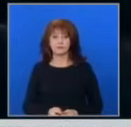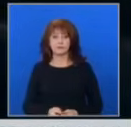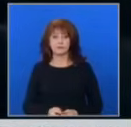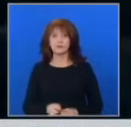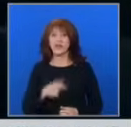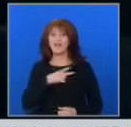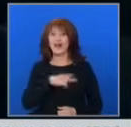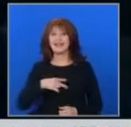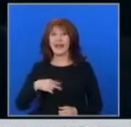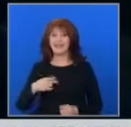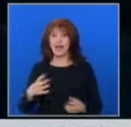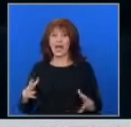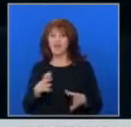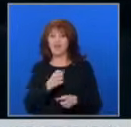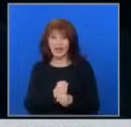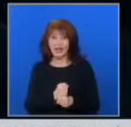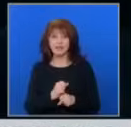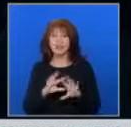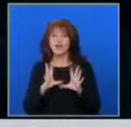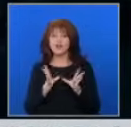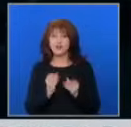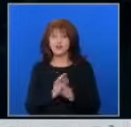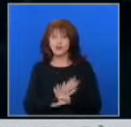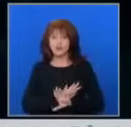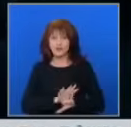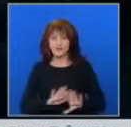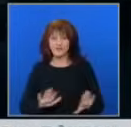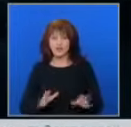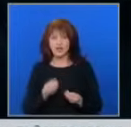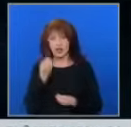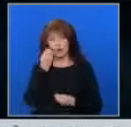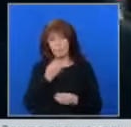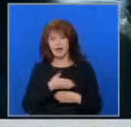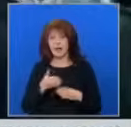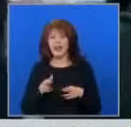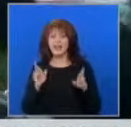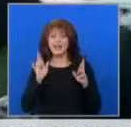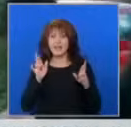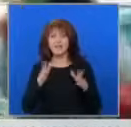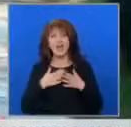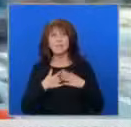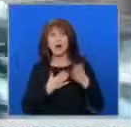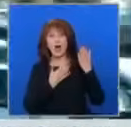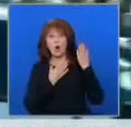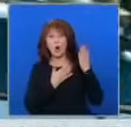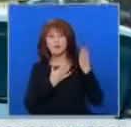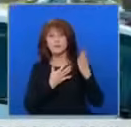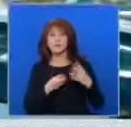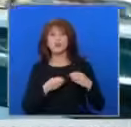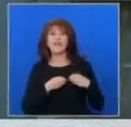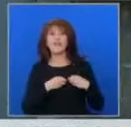В Дания е заловен. Всичко ще свърши в добър край, да знаеш. Надявам се. Имало Господ.